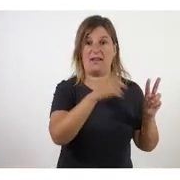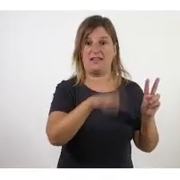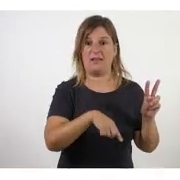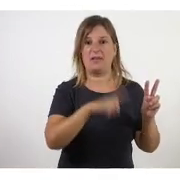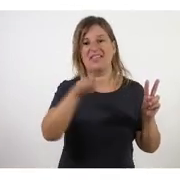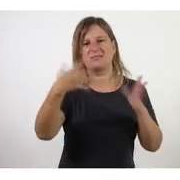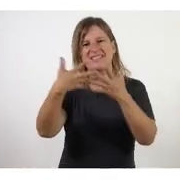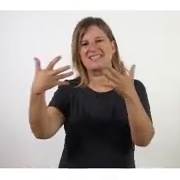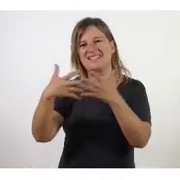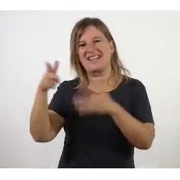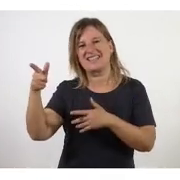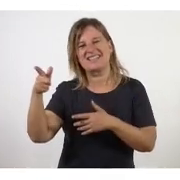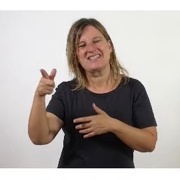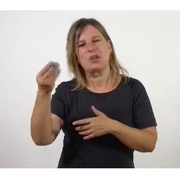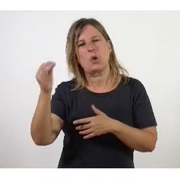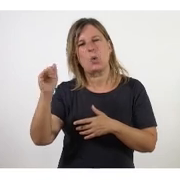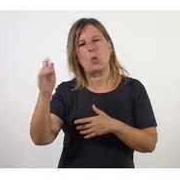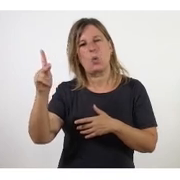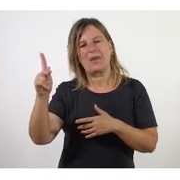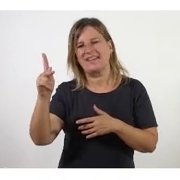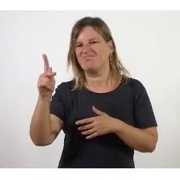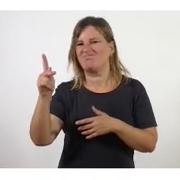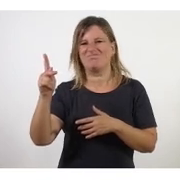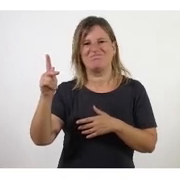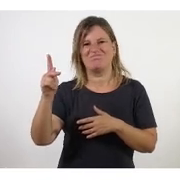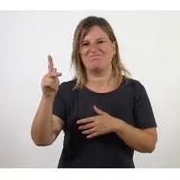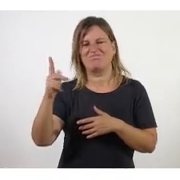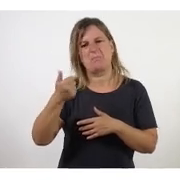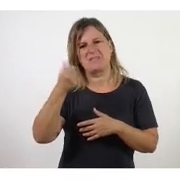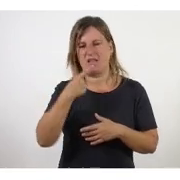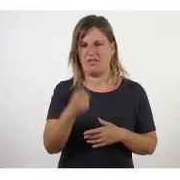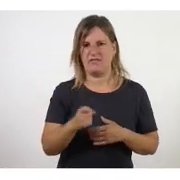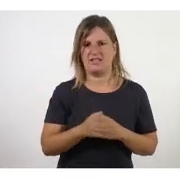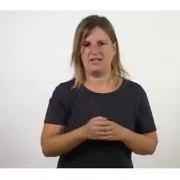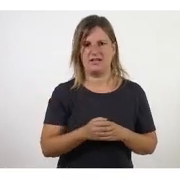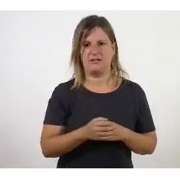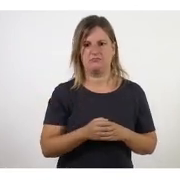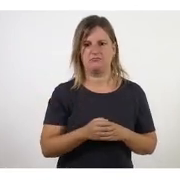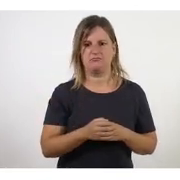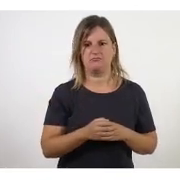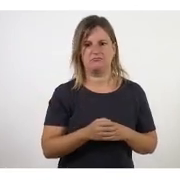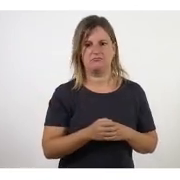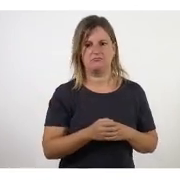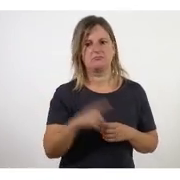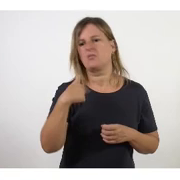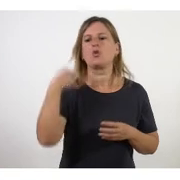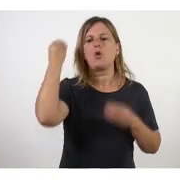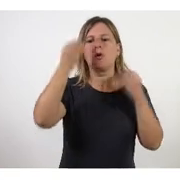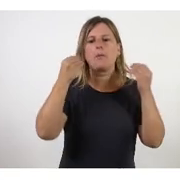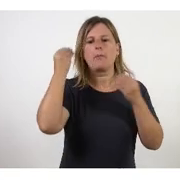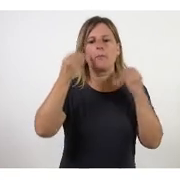de ficar-li text a sobre no és tan... no tens tanta llibertat, et costa una miqueta més. Jo crec que, Alfred, crec que